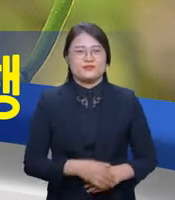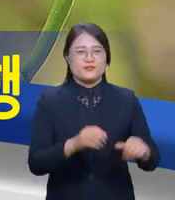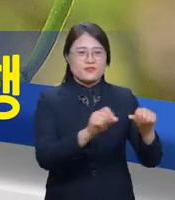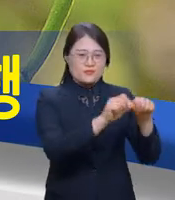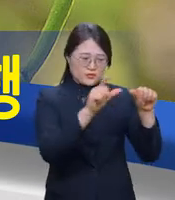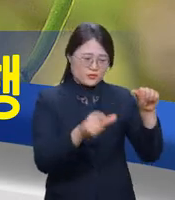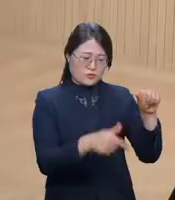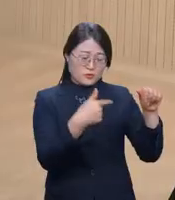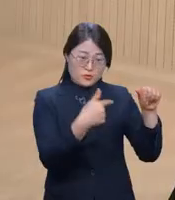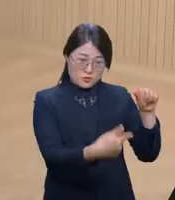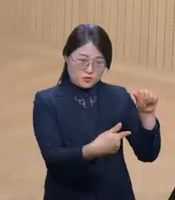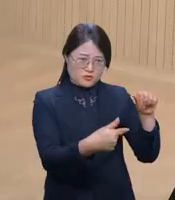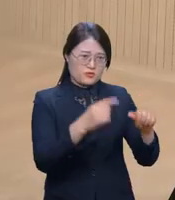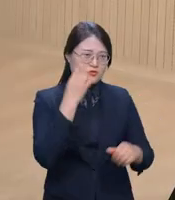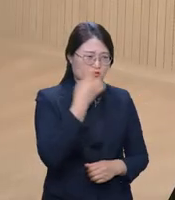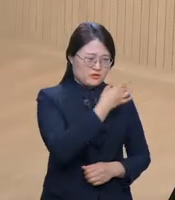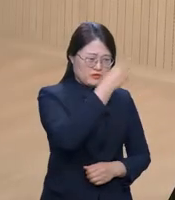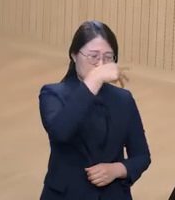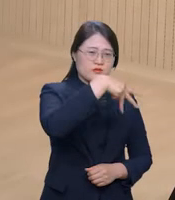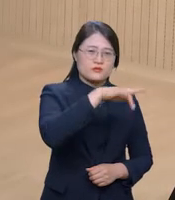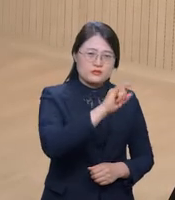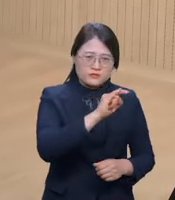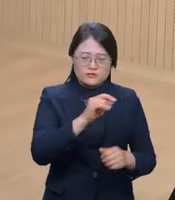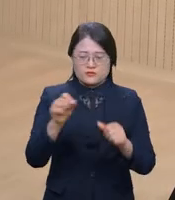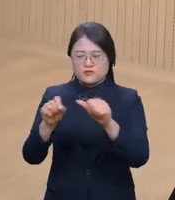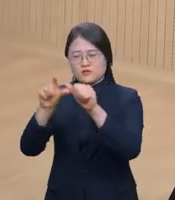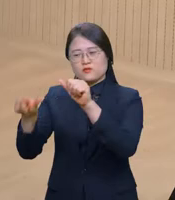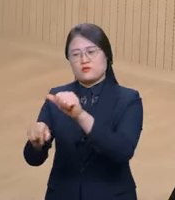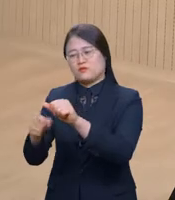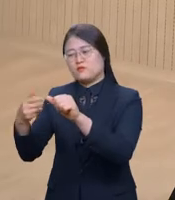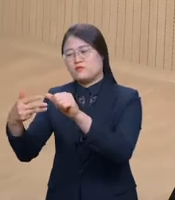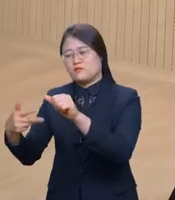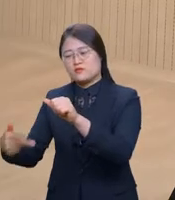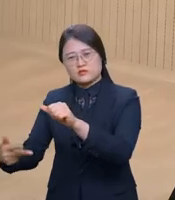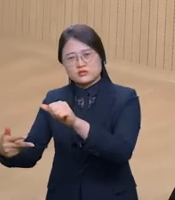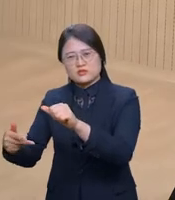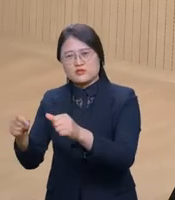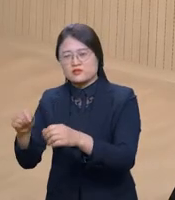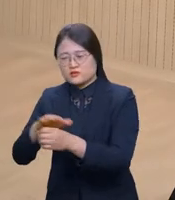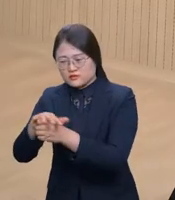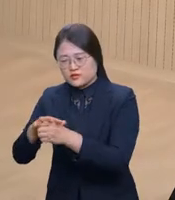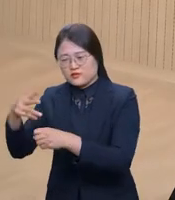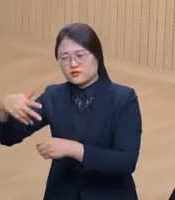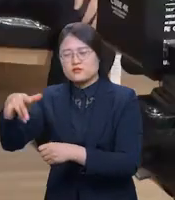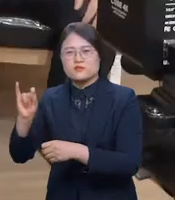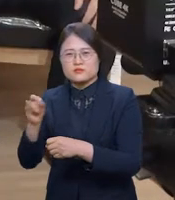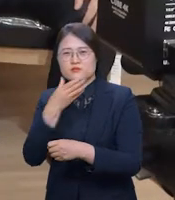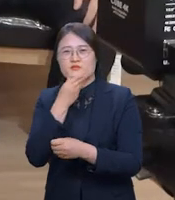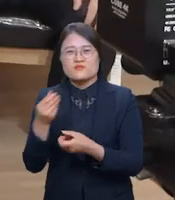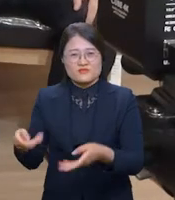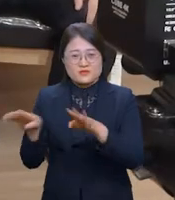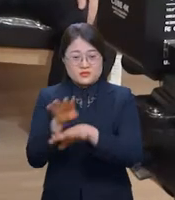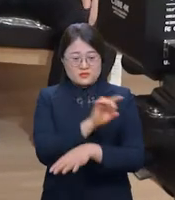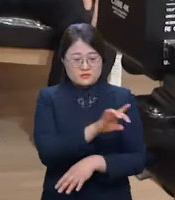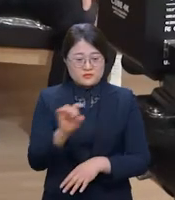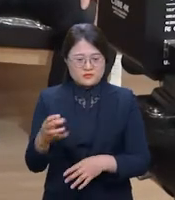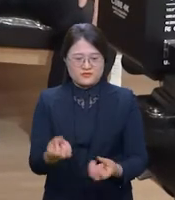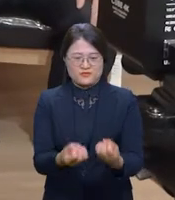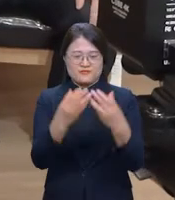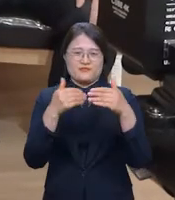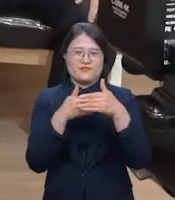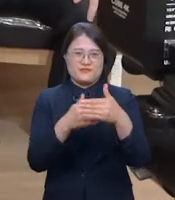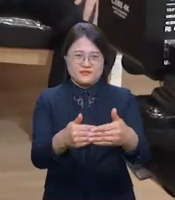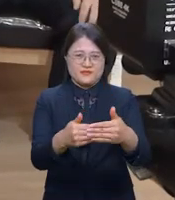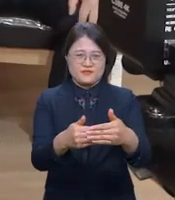가졌습니다. 5월 6일에는 아름채 노인복지관, 5월 7일에는 사랑채 노인복지관에서 각각